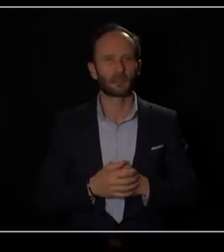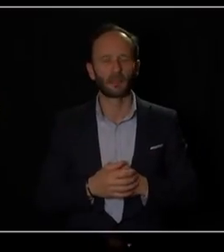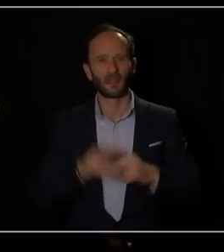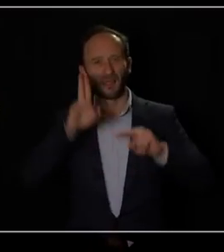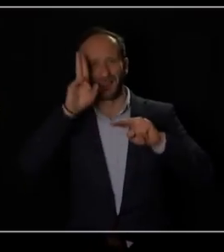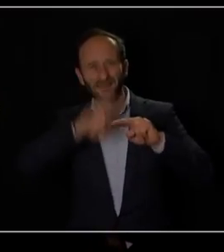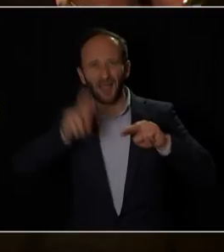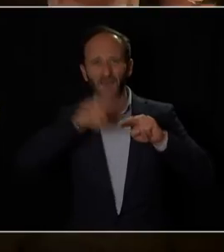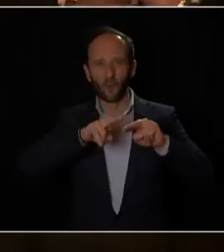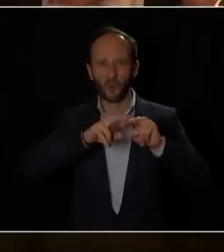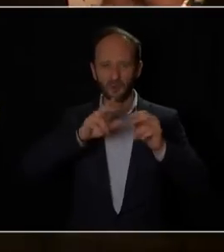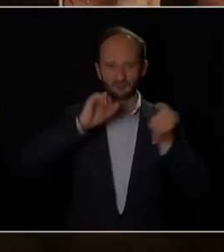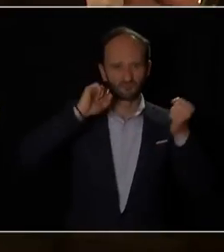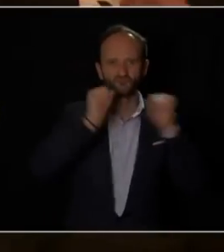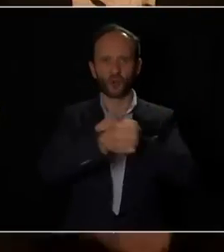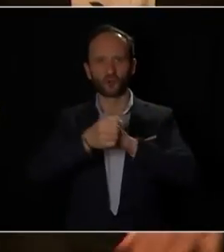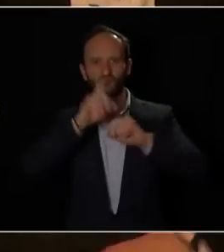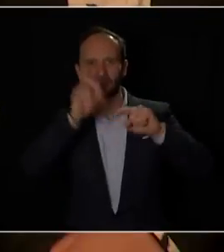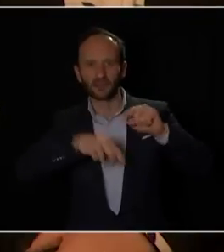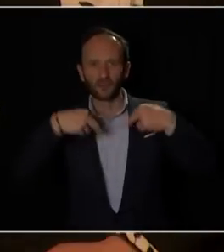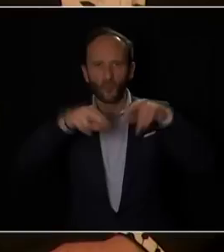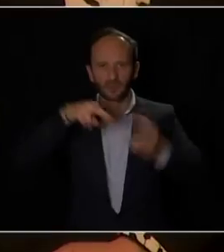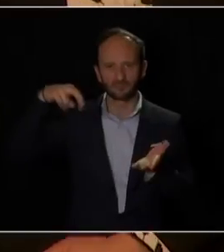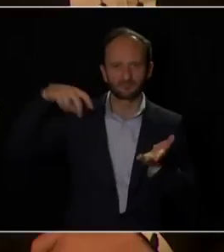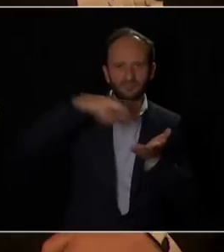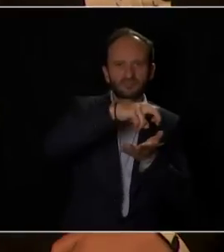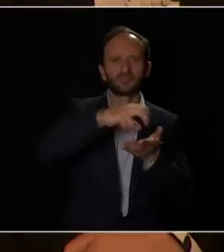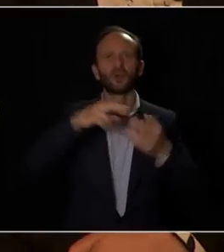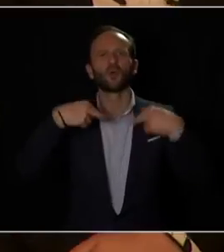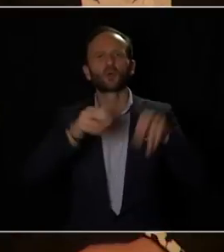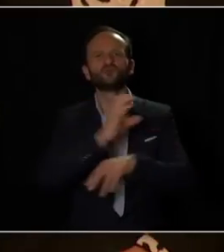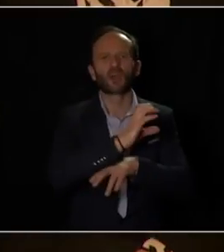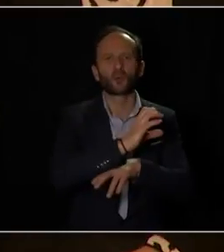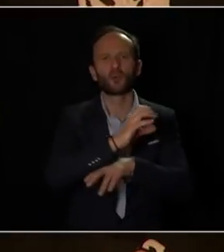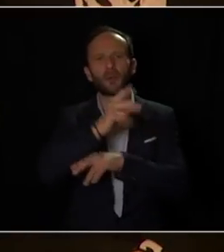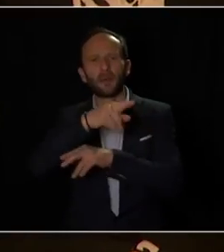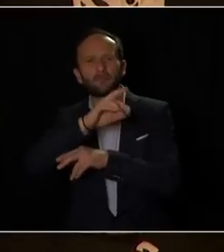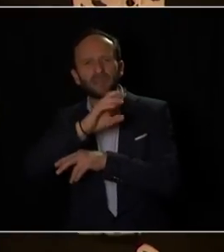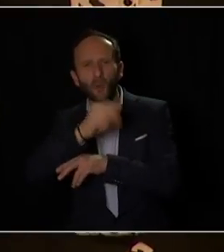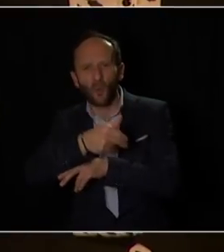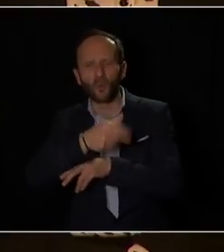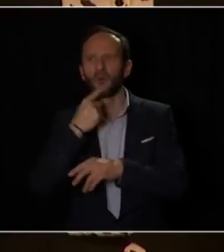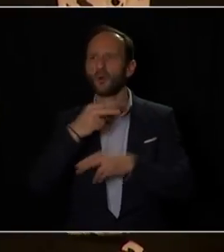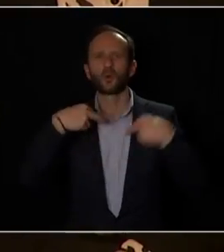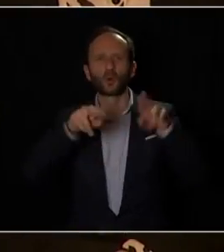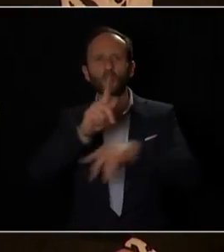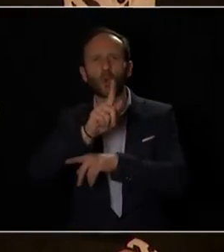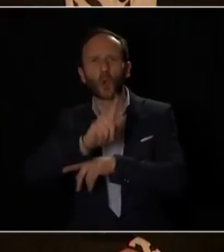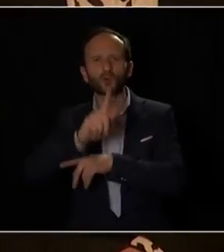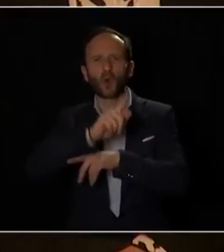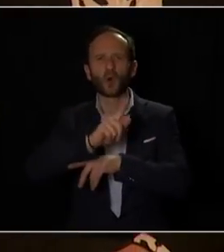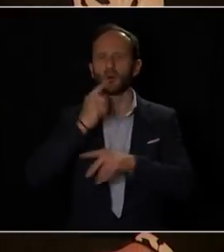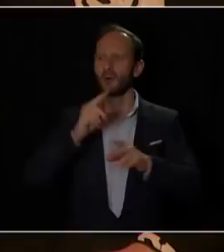Les travaux de piétonnisation des rues Charrue-Piron, de la rue des Gaudrans, la transformation des places